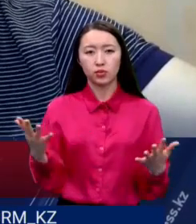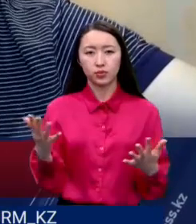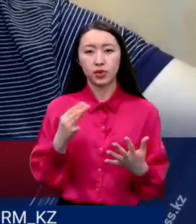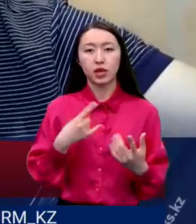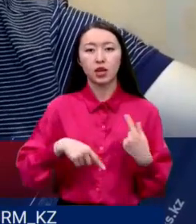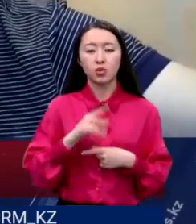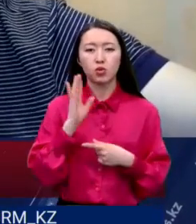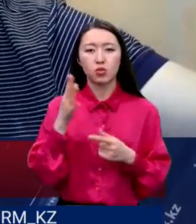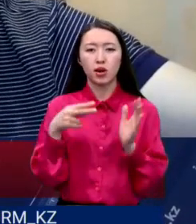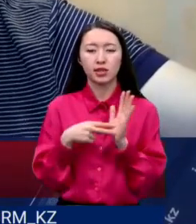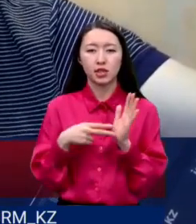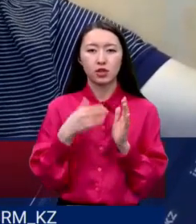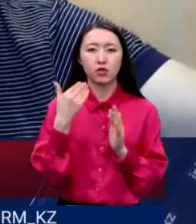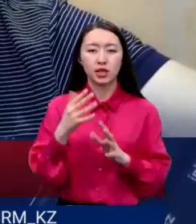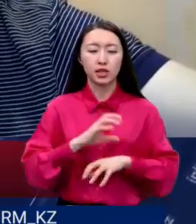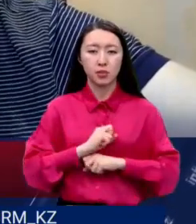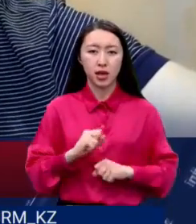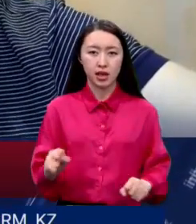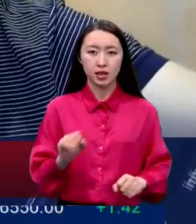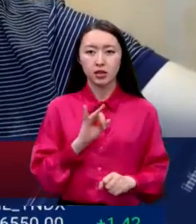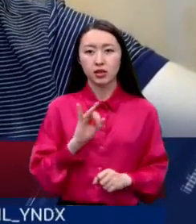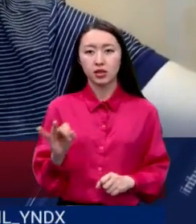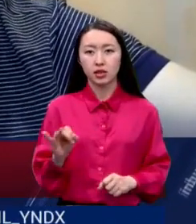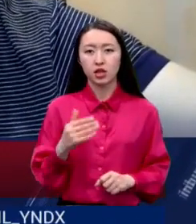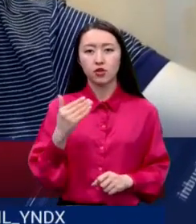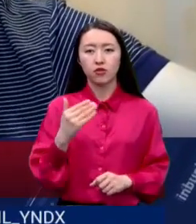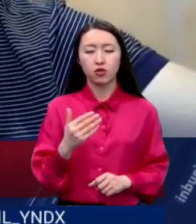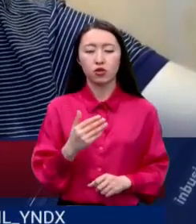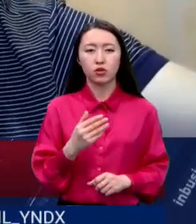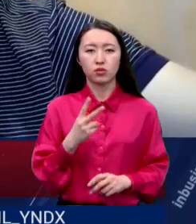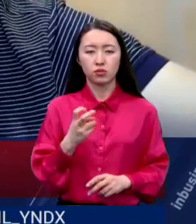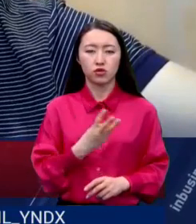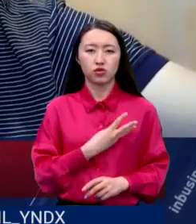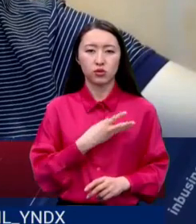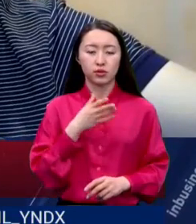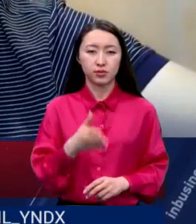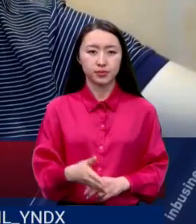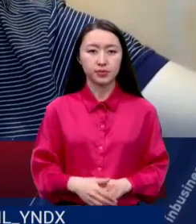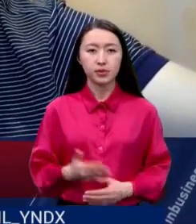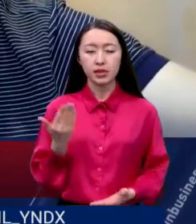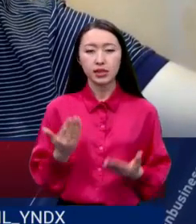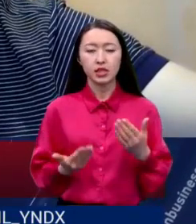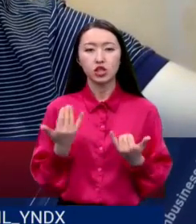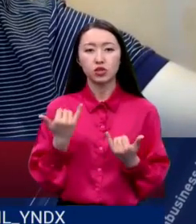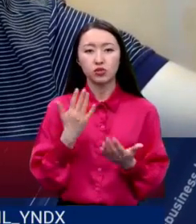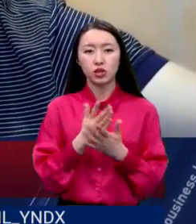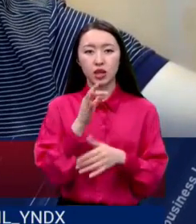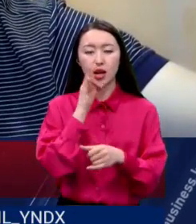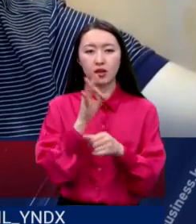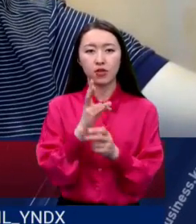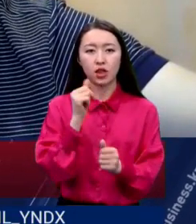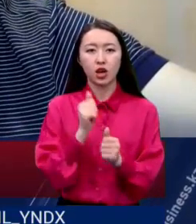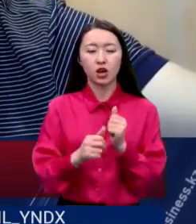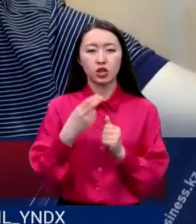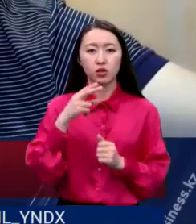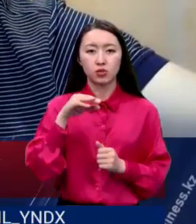тогда мы будем оценивать их смелость и благородство. Ну, если сегодня возлагается персональная ответственность на каждого депутата, я